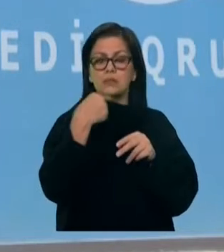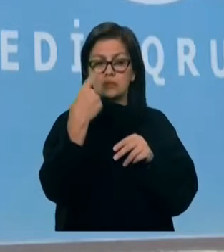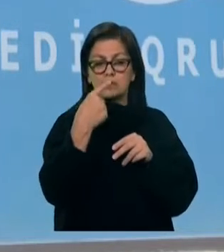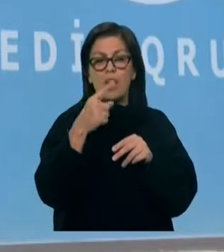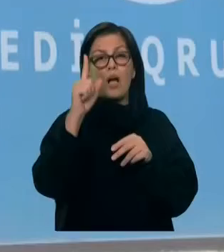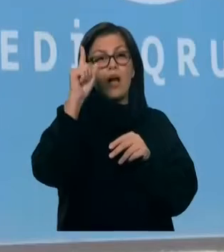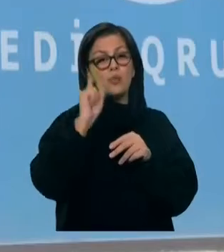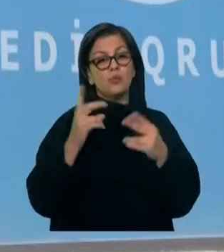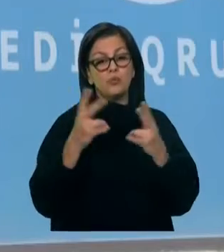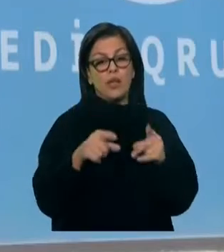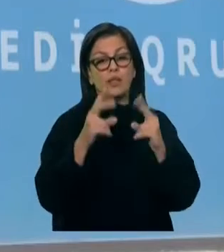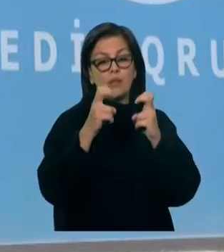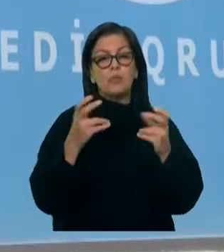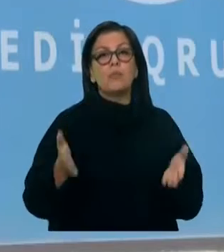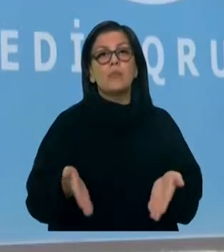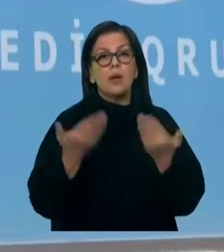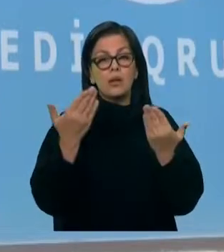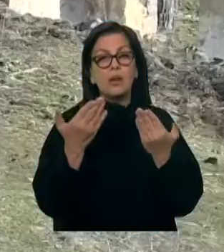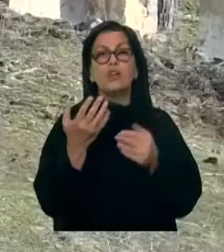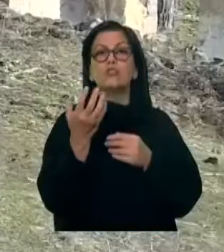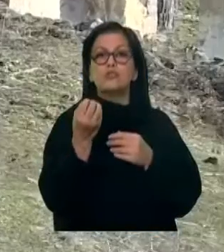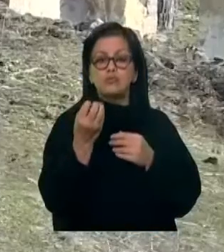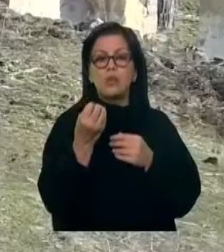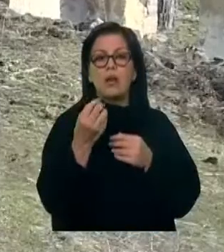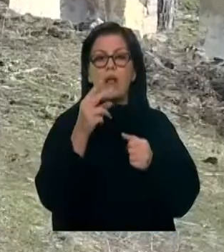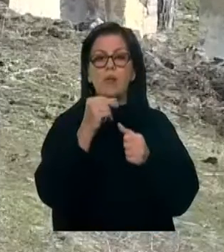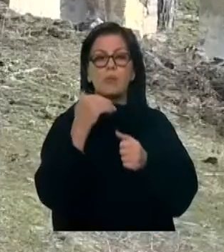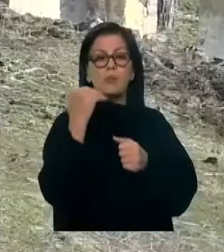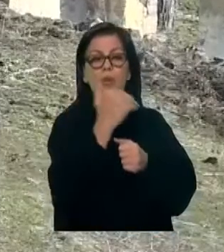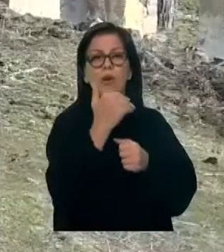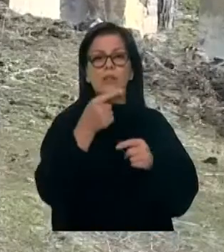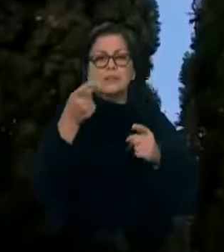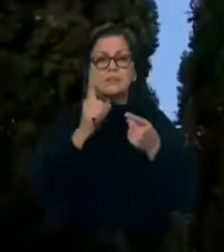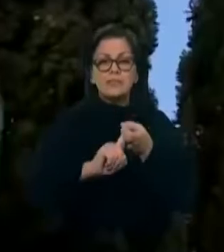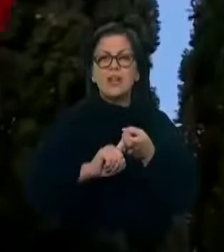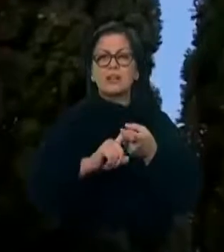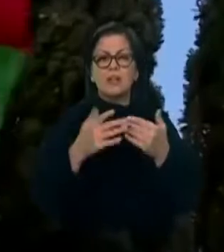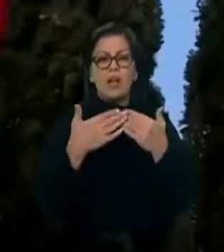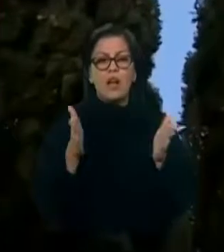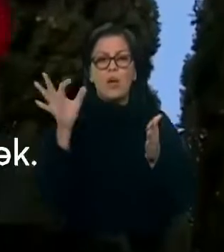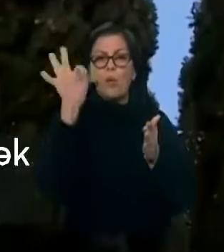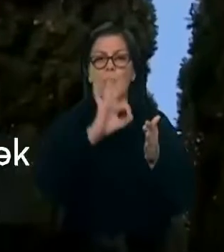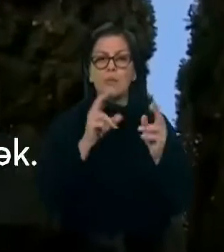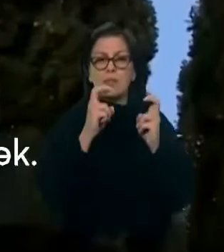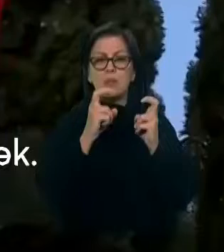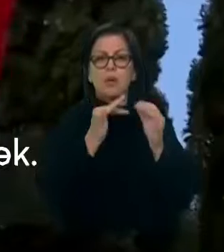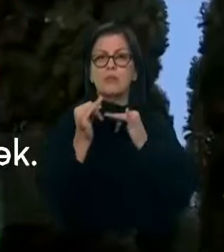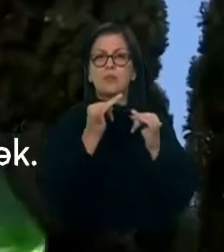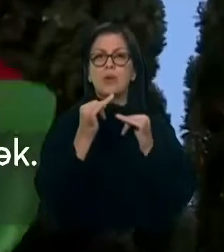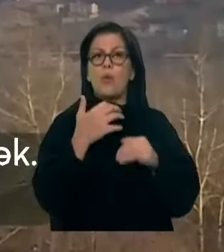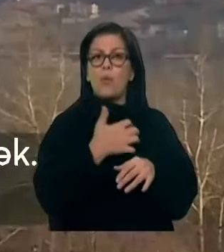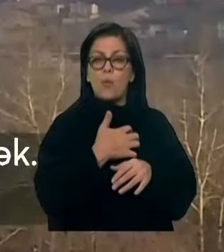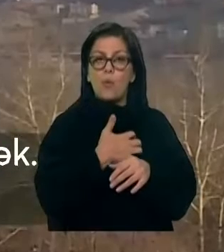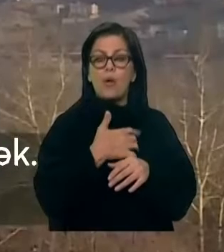gündəmə gətirməlidir. Eyni zamanda Ermənistan tərəfi kommunikasiya məsələsini gündəmə gətirəcək. Azərbaycanın da burada